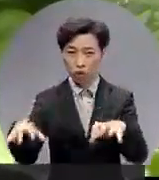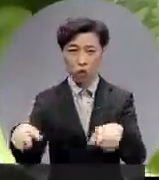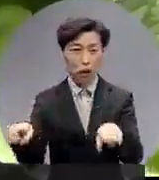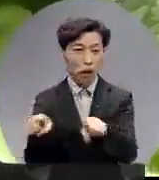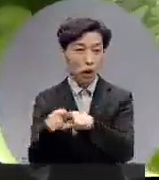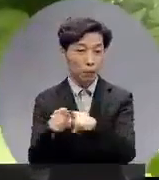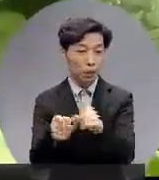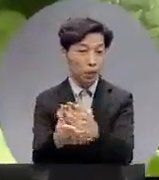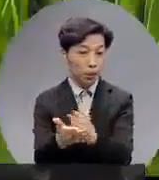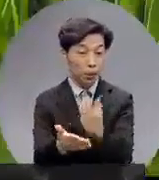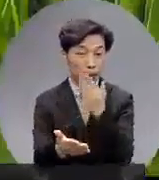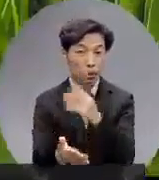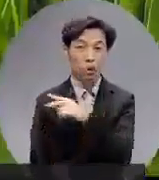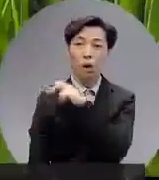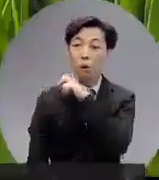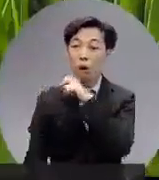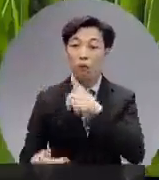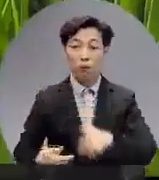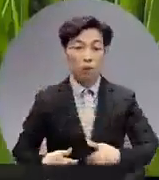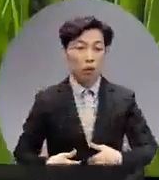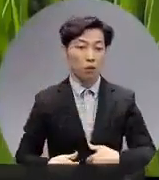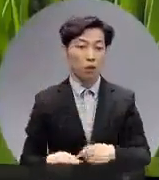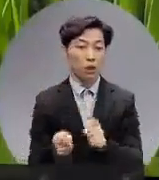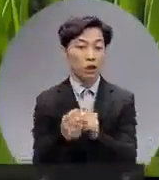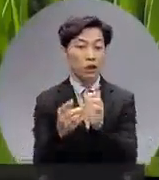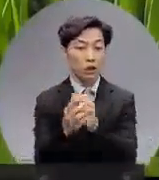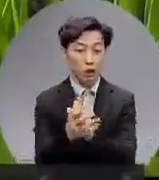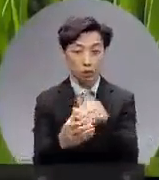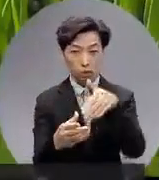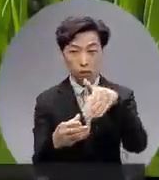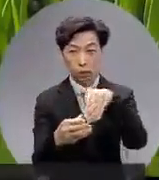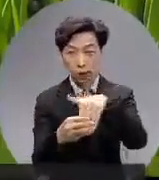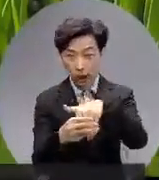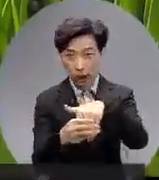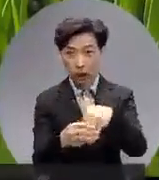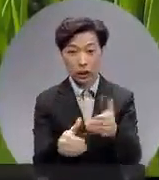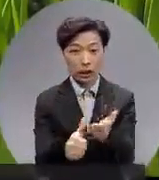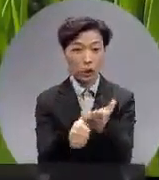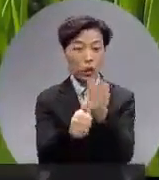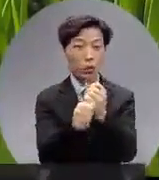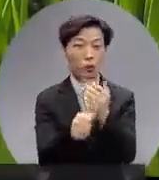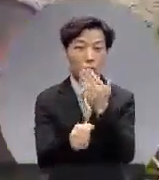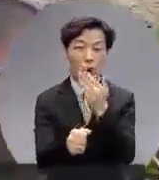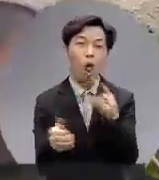먹고 파가 필요하면은 직접 수확해서 먹을 수 있어서 믿음직하고.